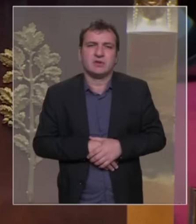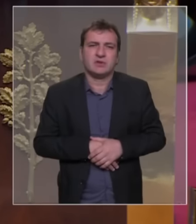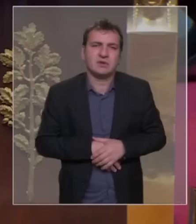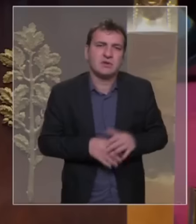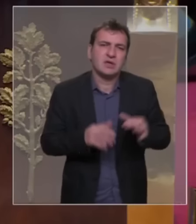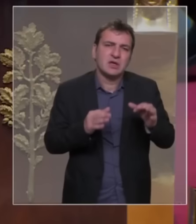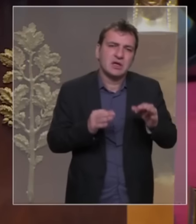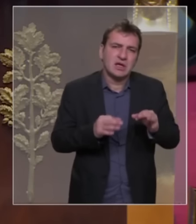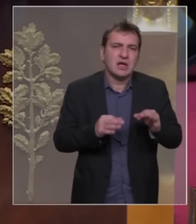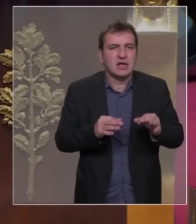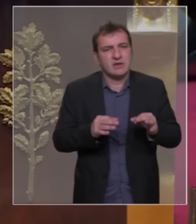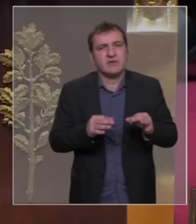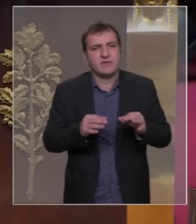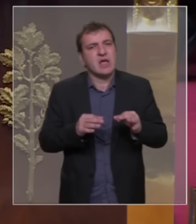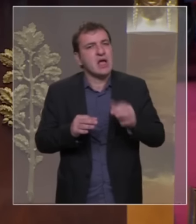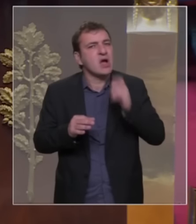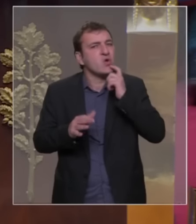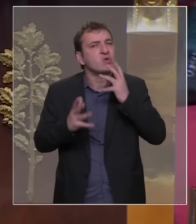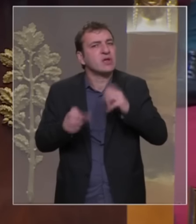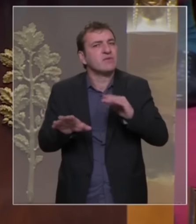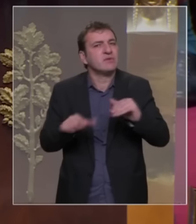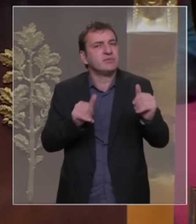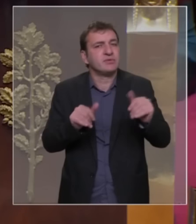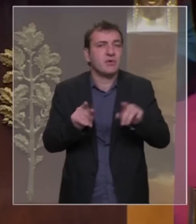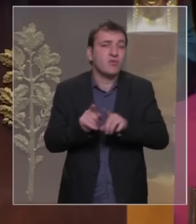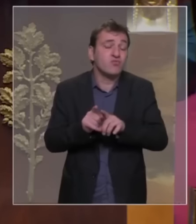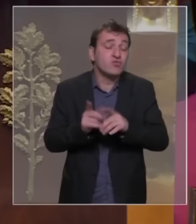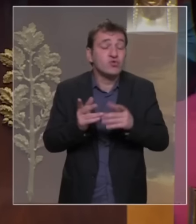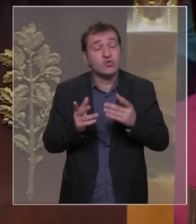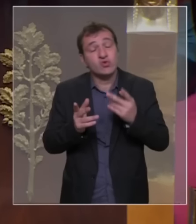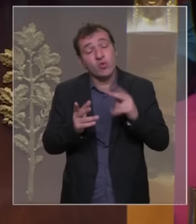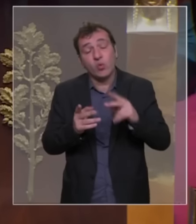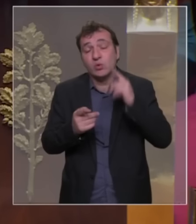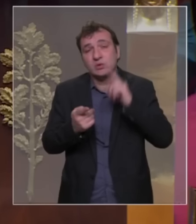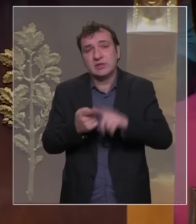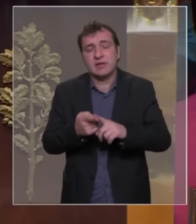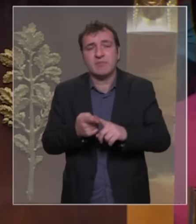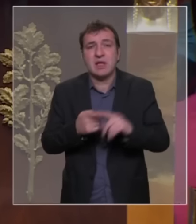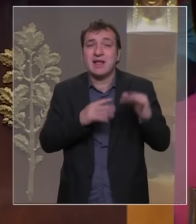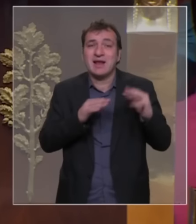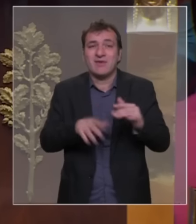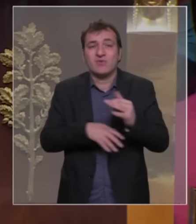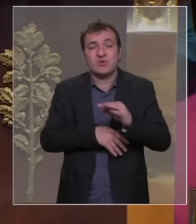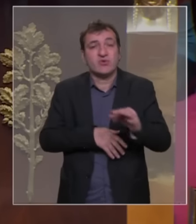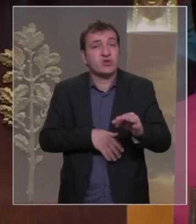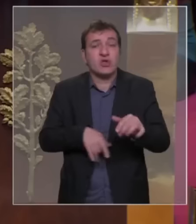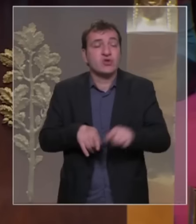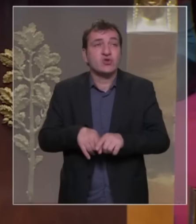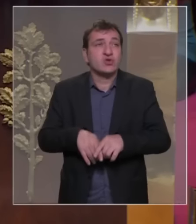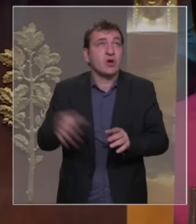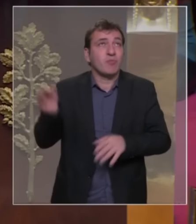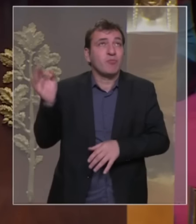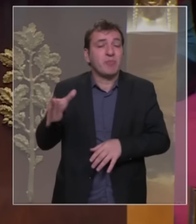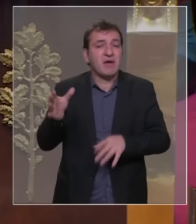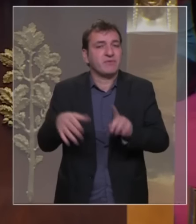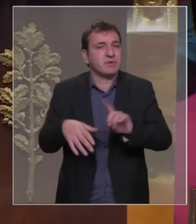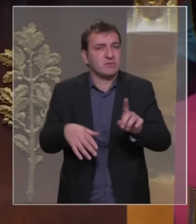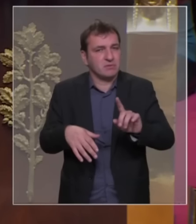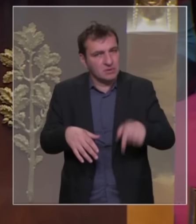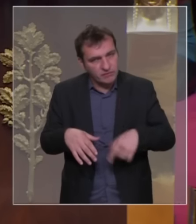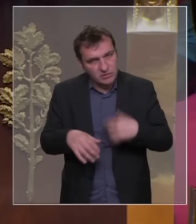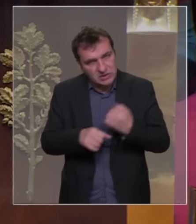commissaire européen, que l'influence française, elle ne tombe pas du ciel, elle ne se décrète pas, elle se cultive,